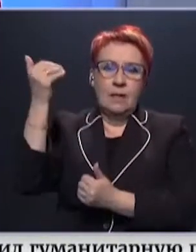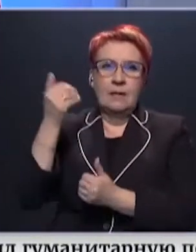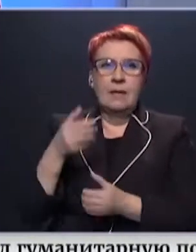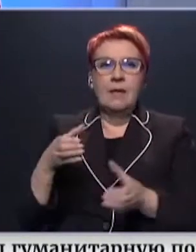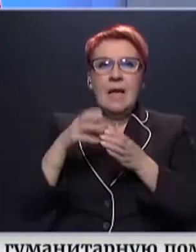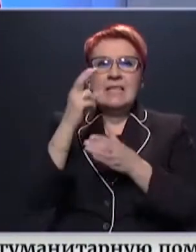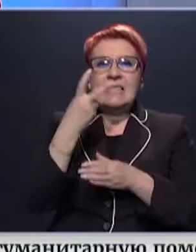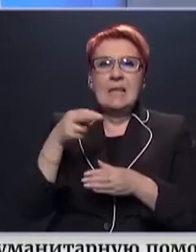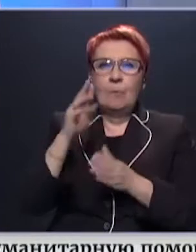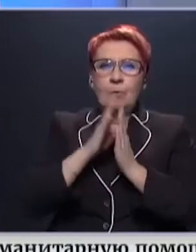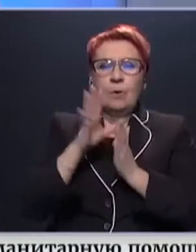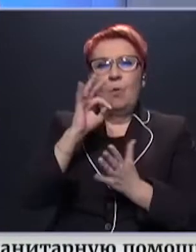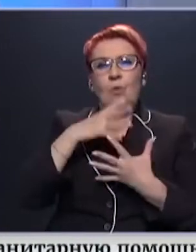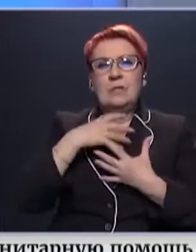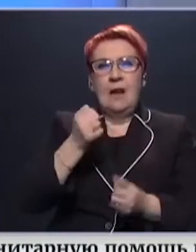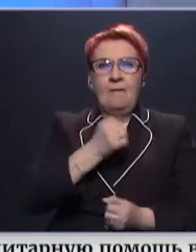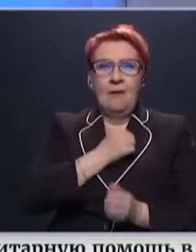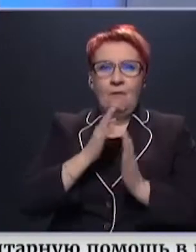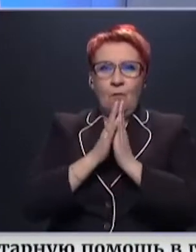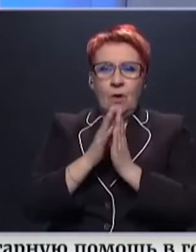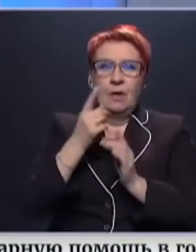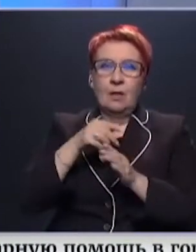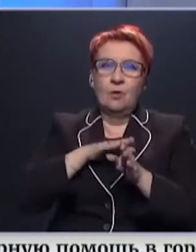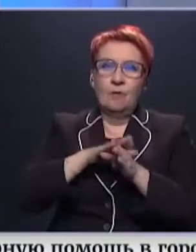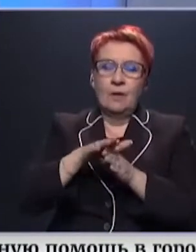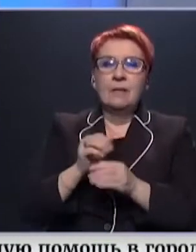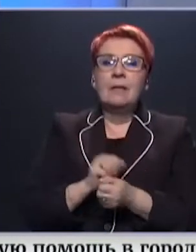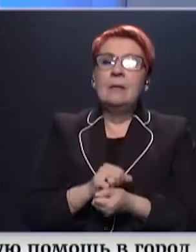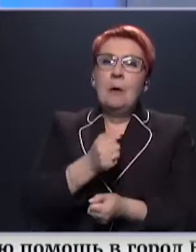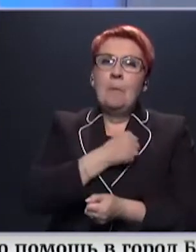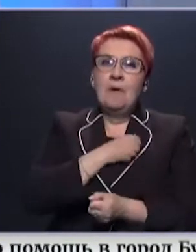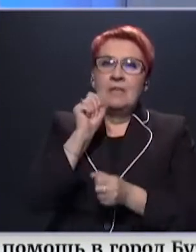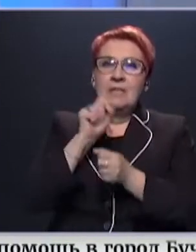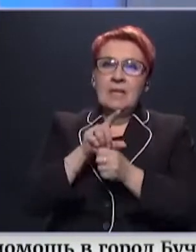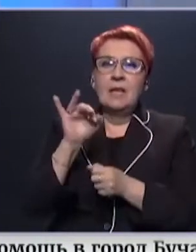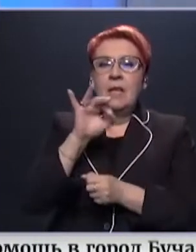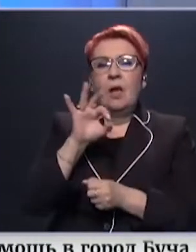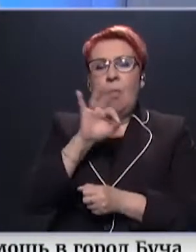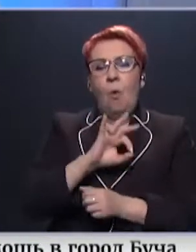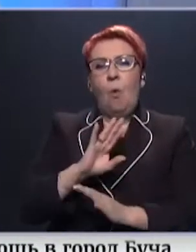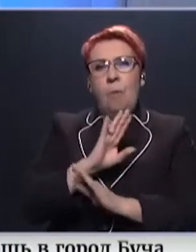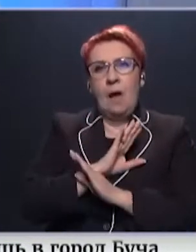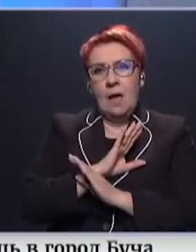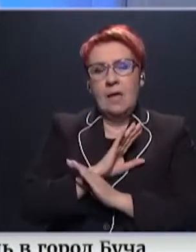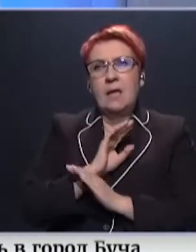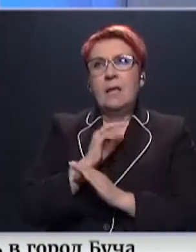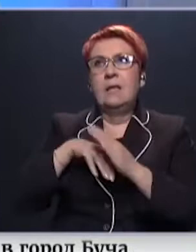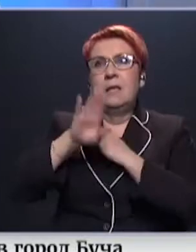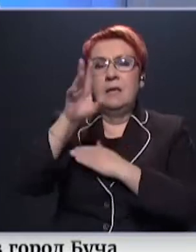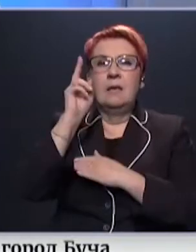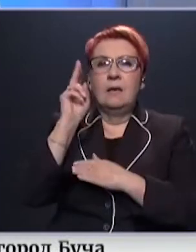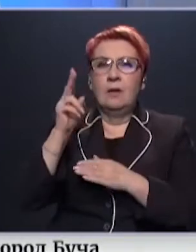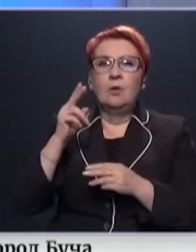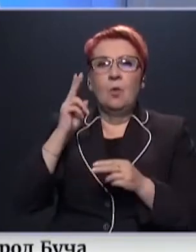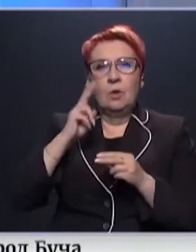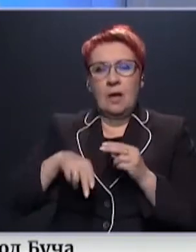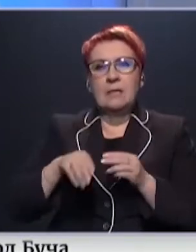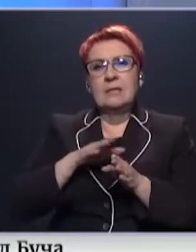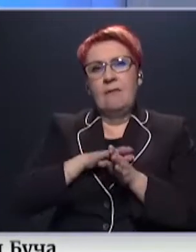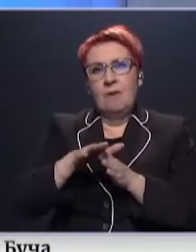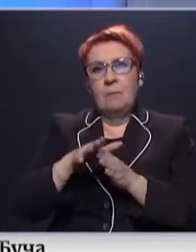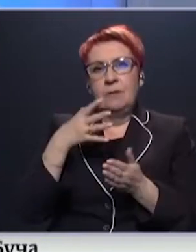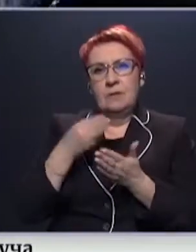молитвы возносились о здравии воинов, которые выполняют боевые задачи, и упокоении тех, кто до конца исполнил свой воинский